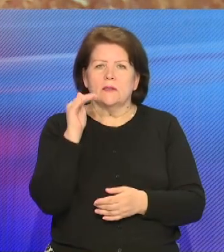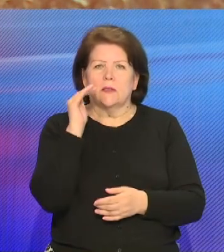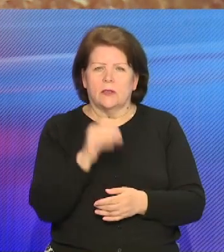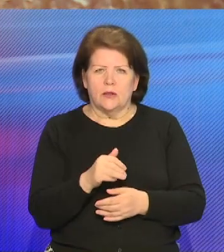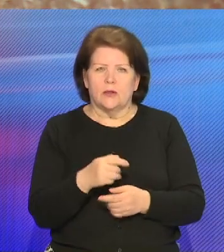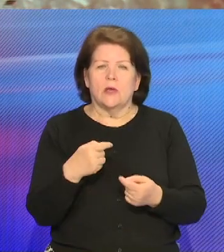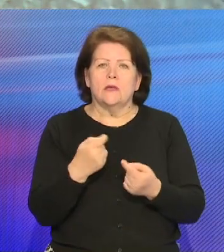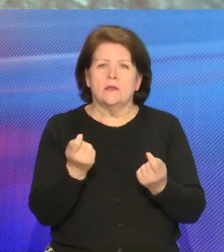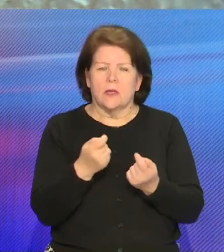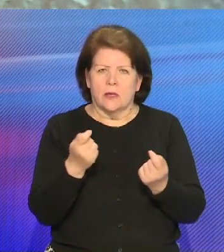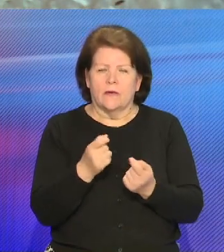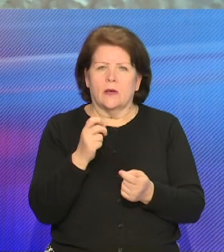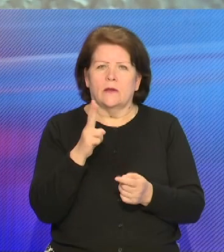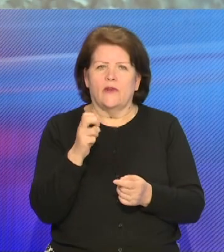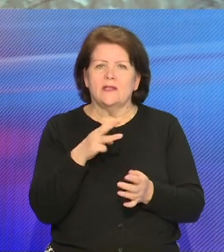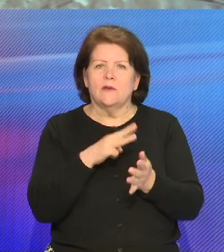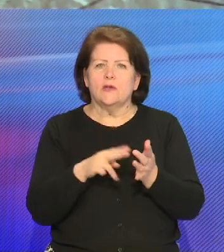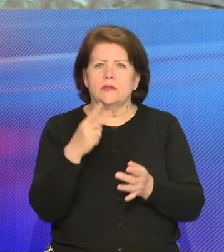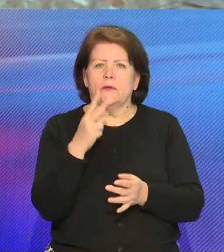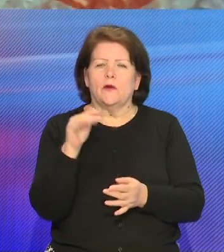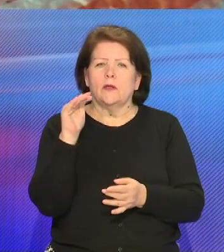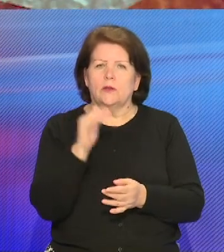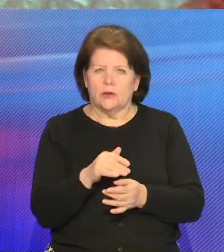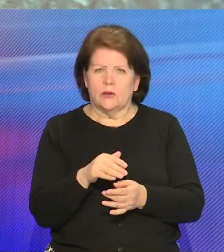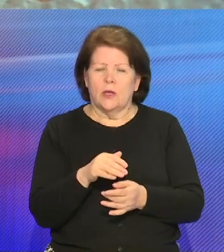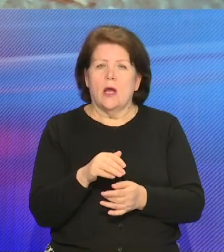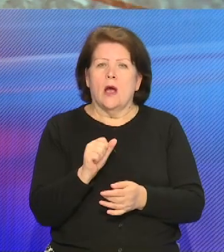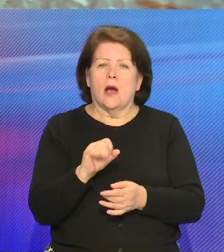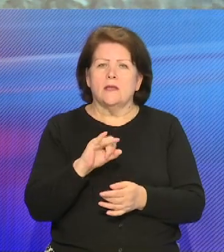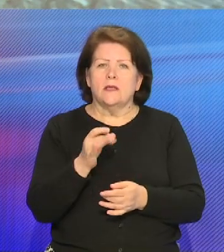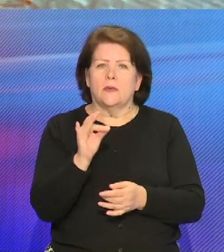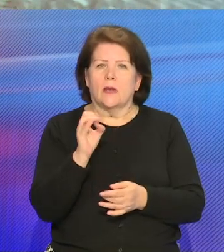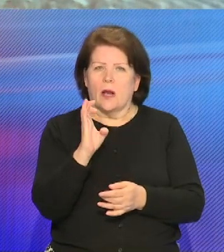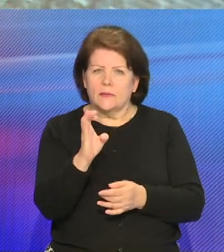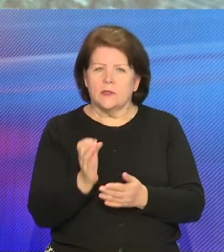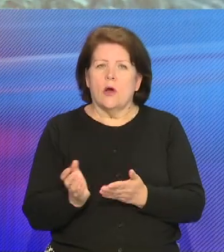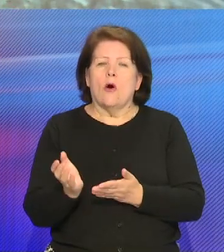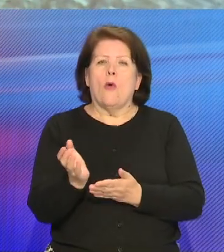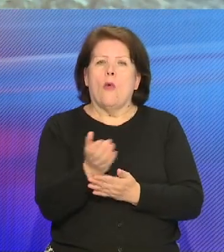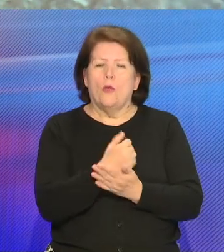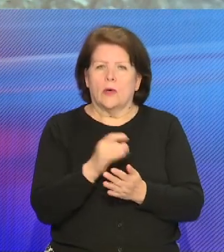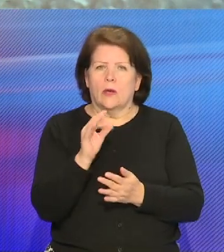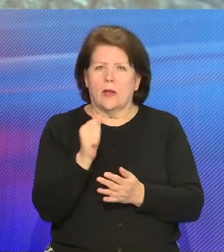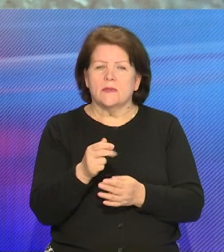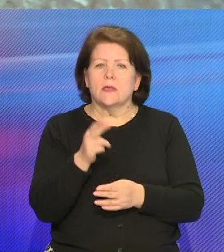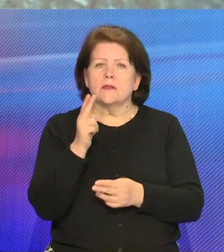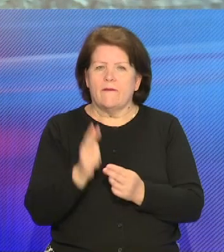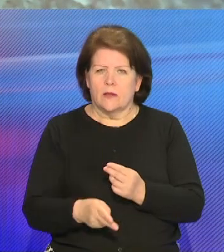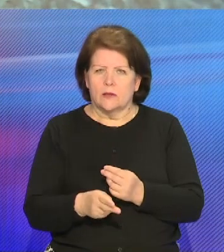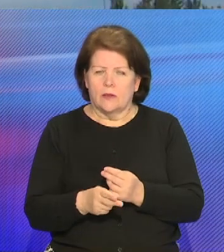зернебобовых и 282 с половой тысяч тонн азима гарабсу. Уборка пушнега в регионе завершена.